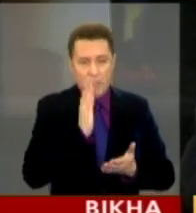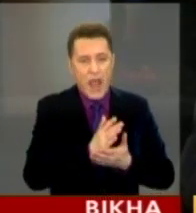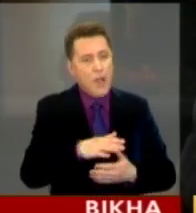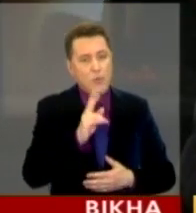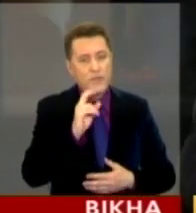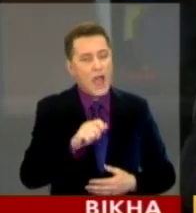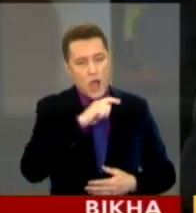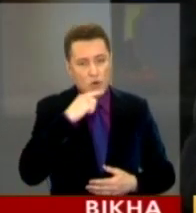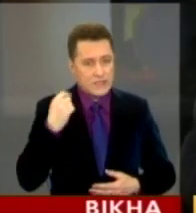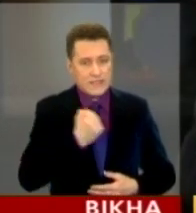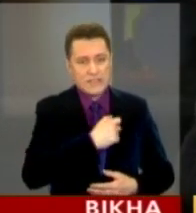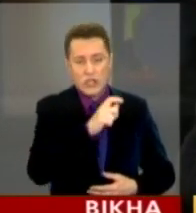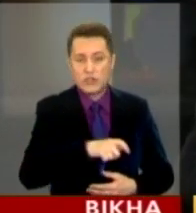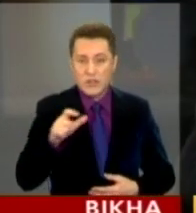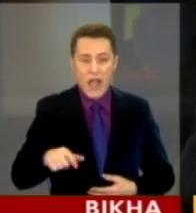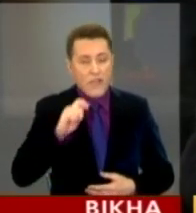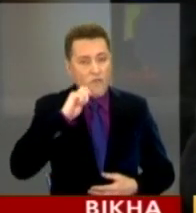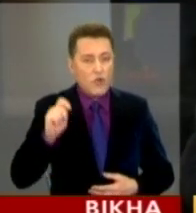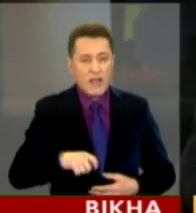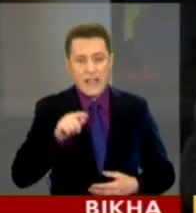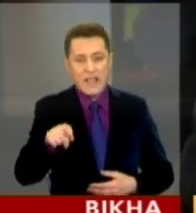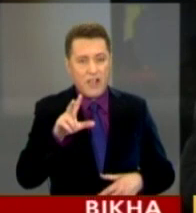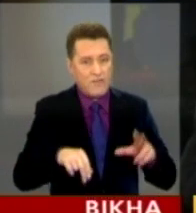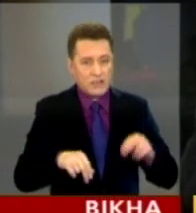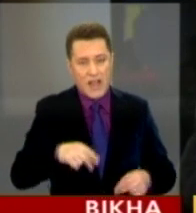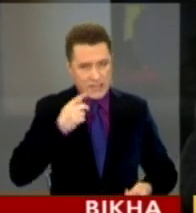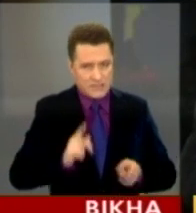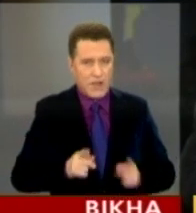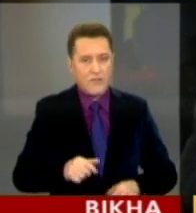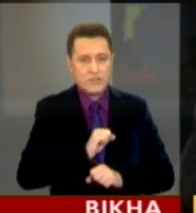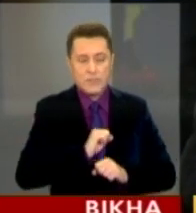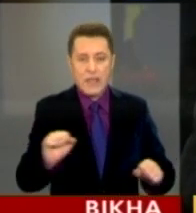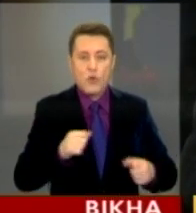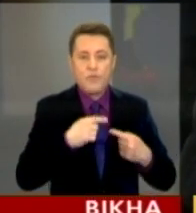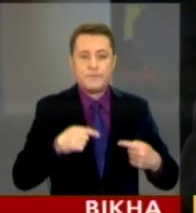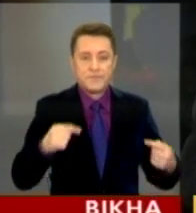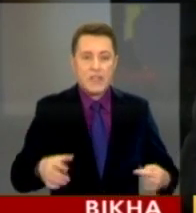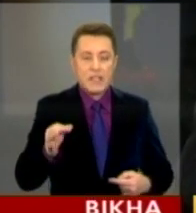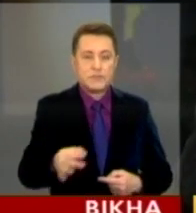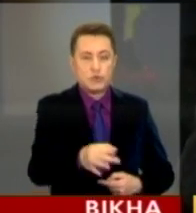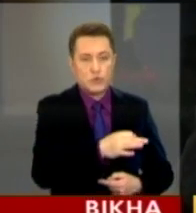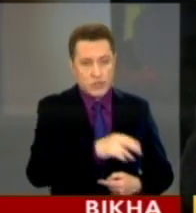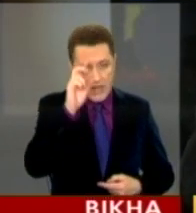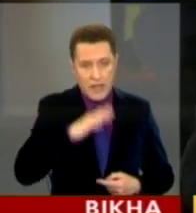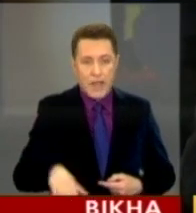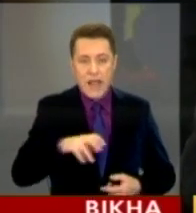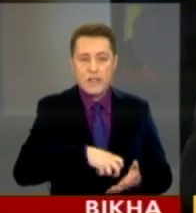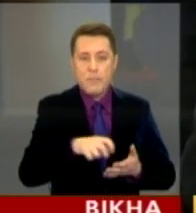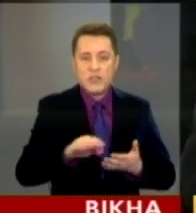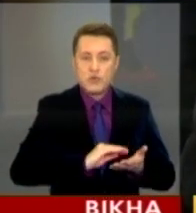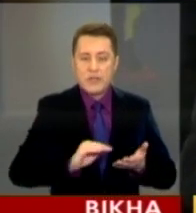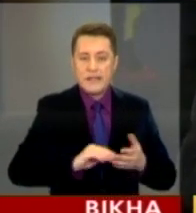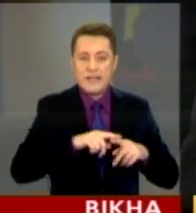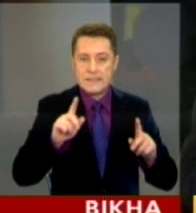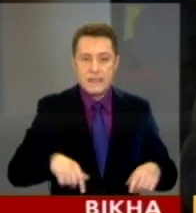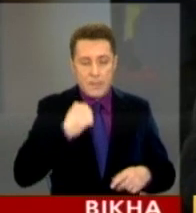російських солдатів. В Україні їх вважають справжніми героями. В різних куточках країни пишуть їм листи